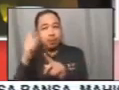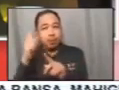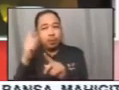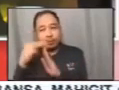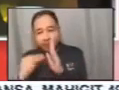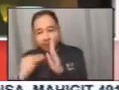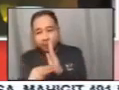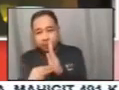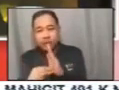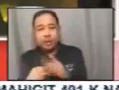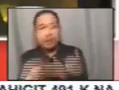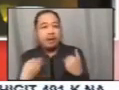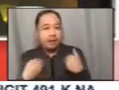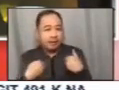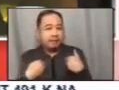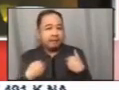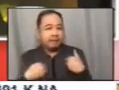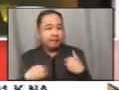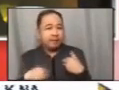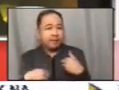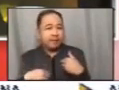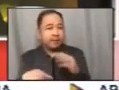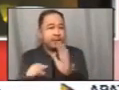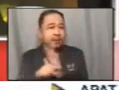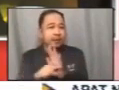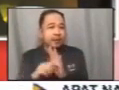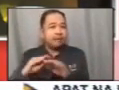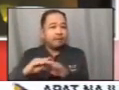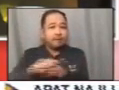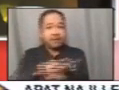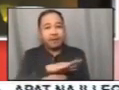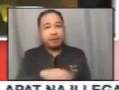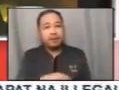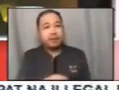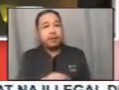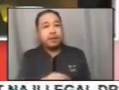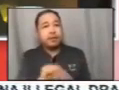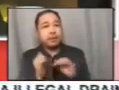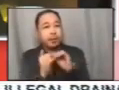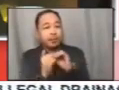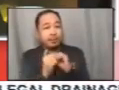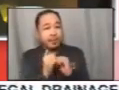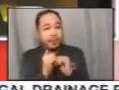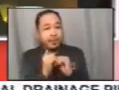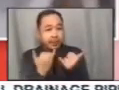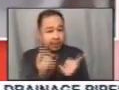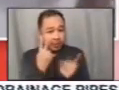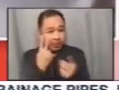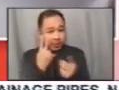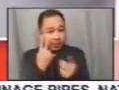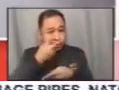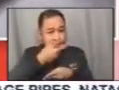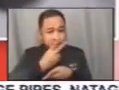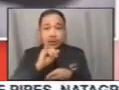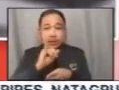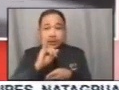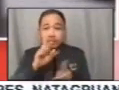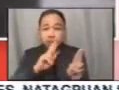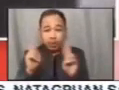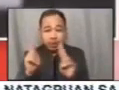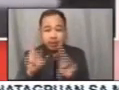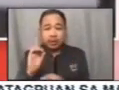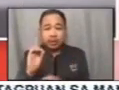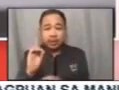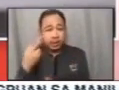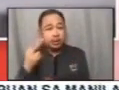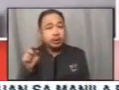Sinovac, ito yung traditional way of making vaccines, yung mga attenuated or harmless or